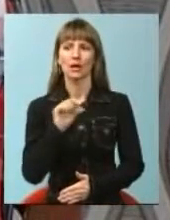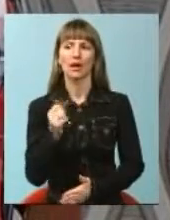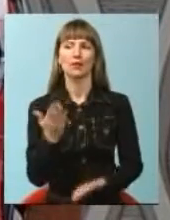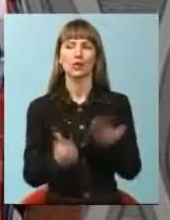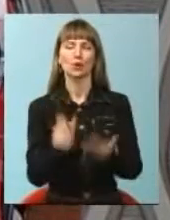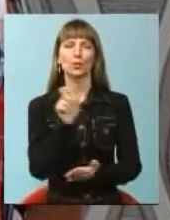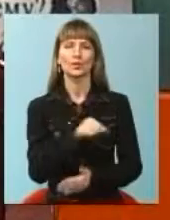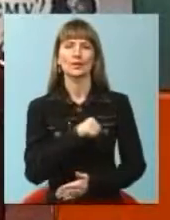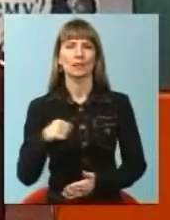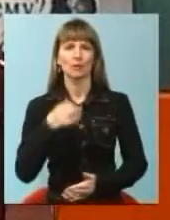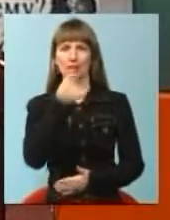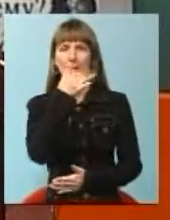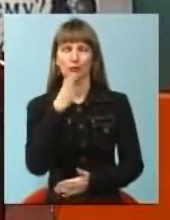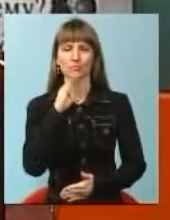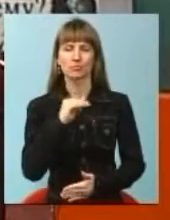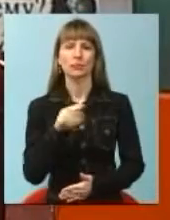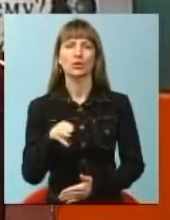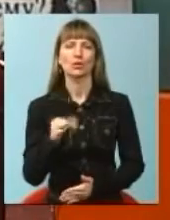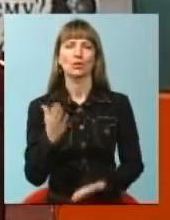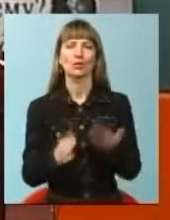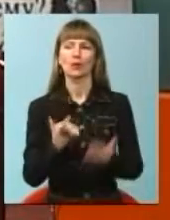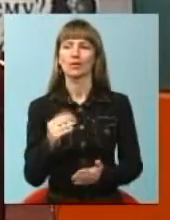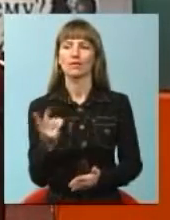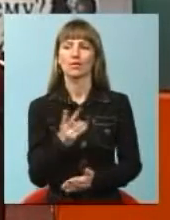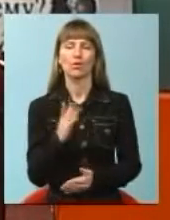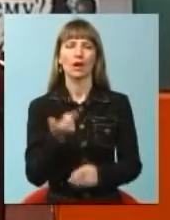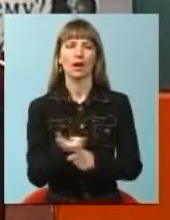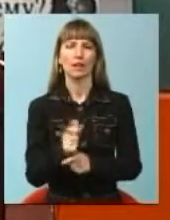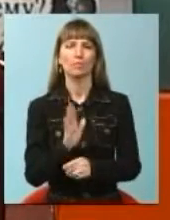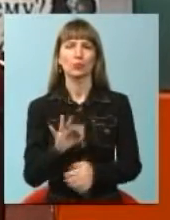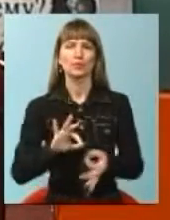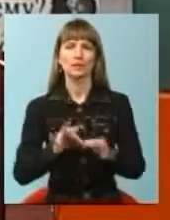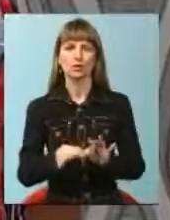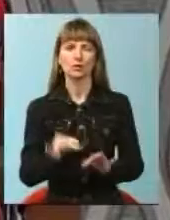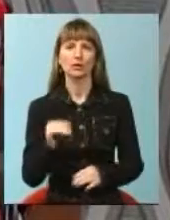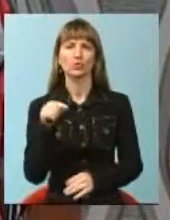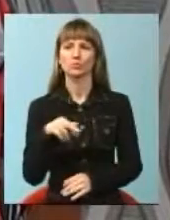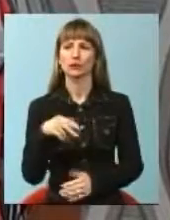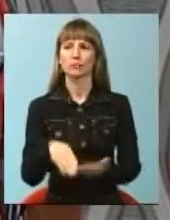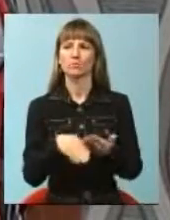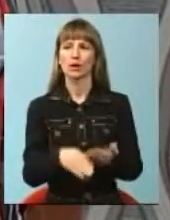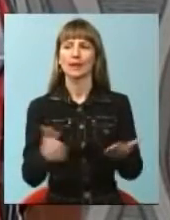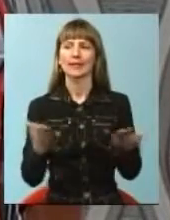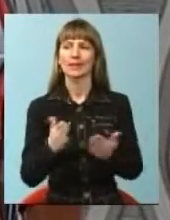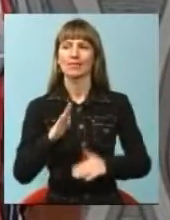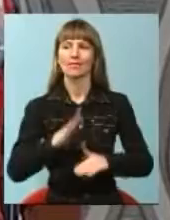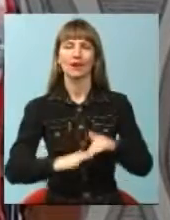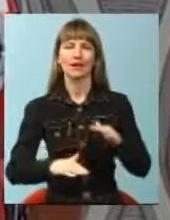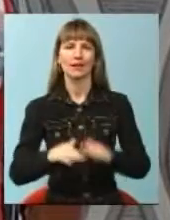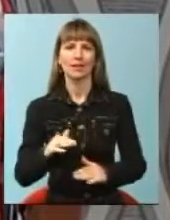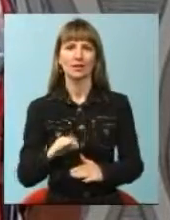люди самі не можуть впоратися, то, мабуть, і вдвох це буде дуже складно. І тут приходить на поміч якийсь певний фахівець,